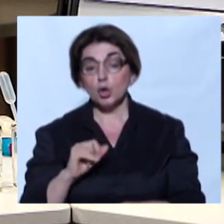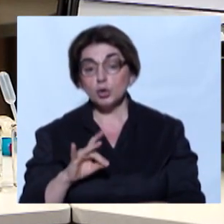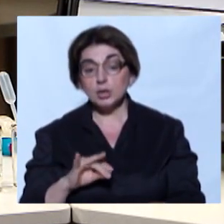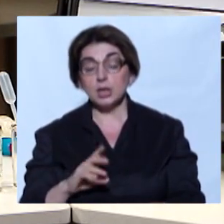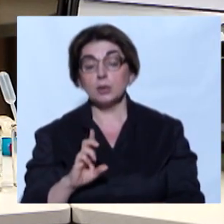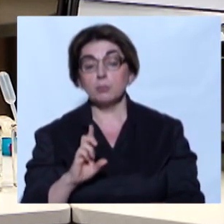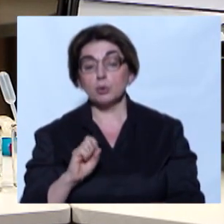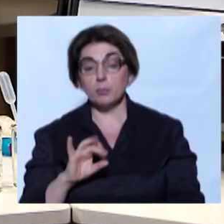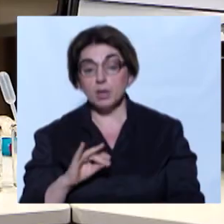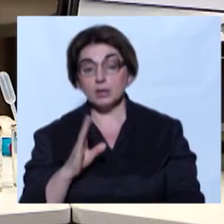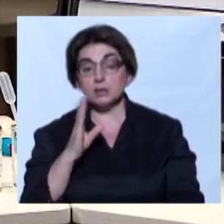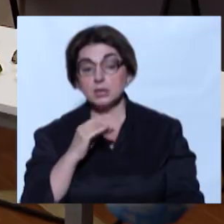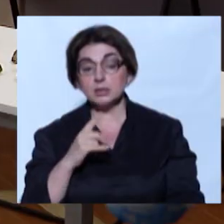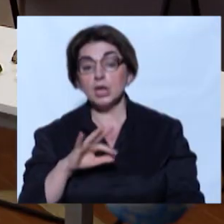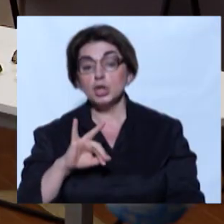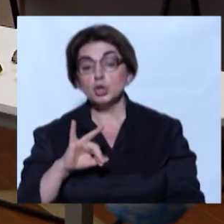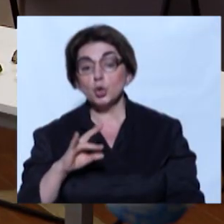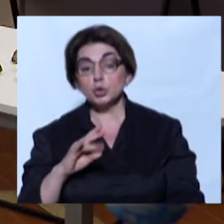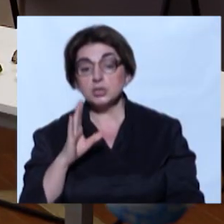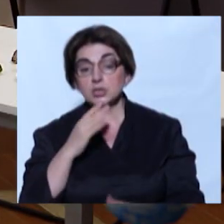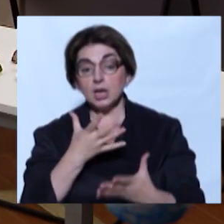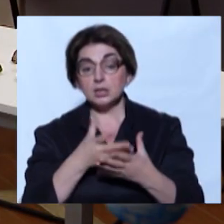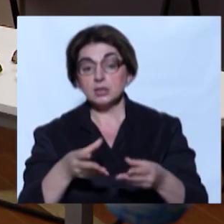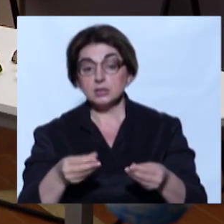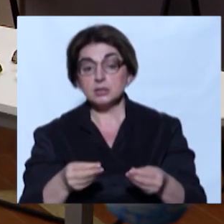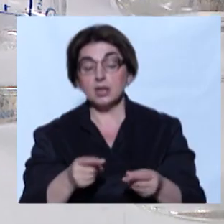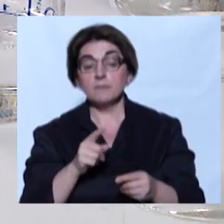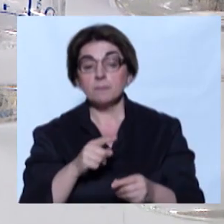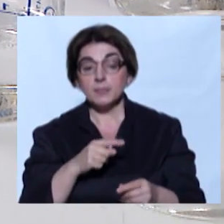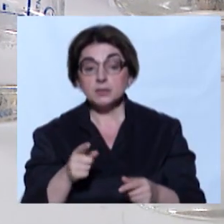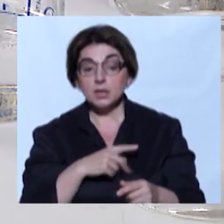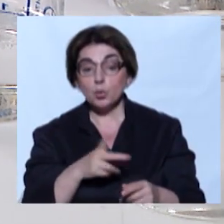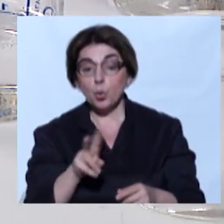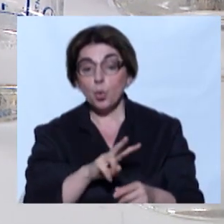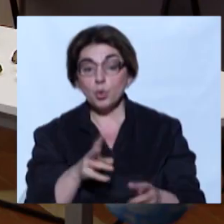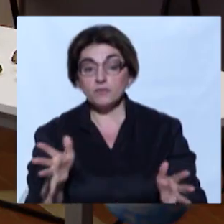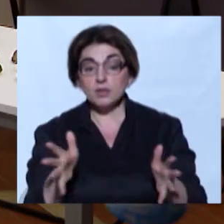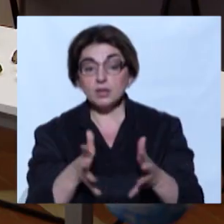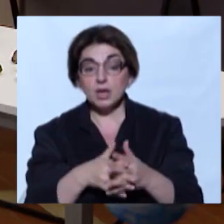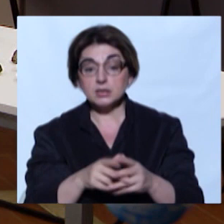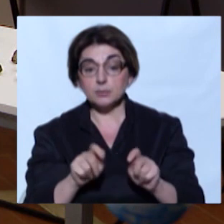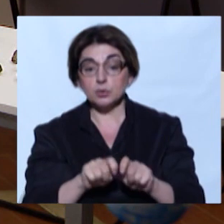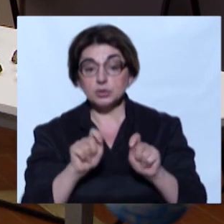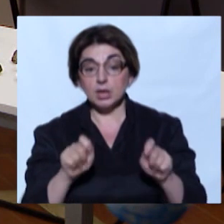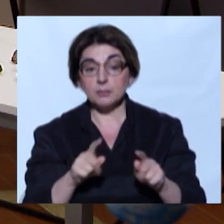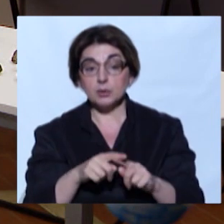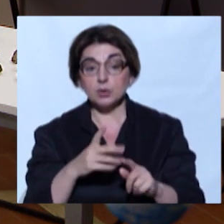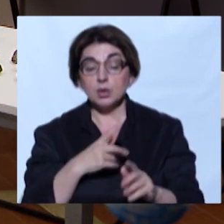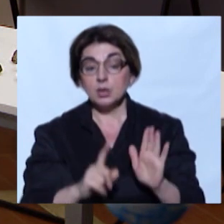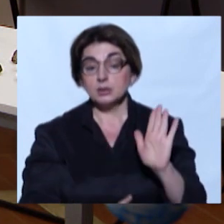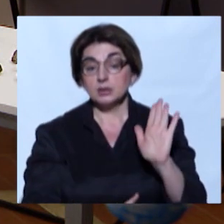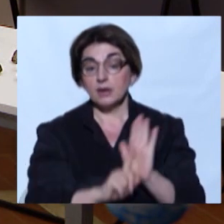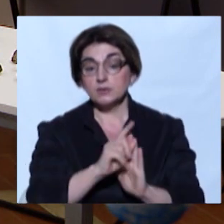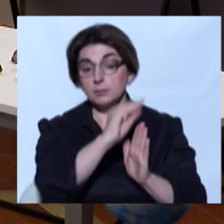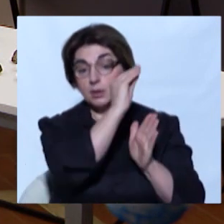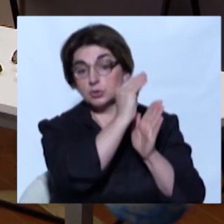ძლიერ განზავებული და ასევე იოდის წყალხსნარი. რეაქციები, რაც შესაბამისად უნდა წარიმართოს, მე საწყისი რეაგენტები